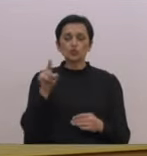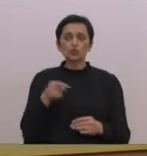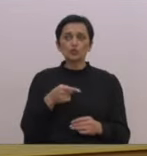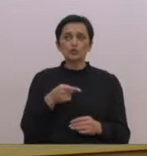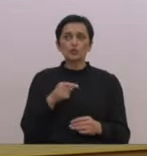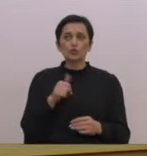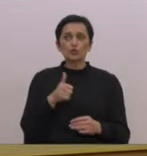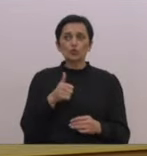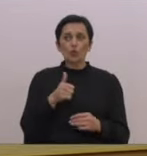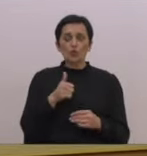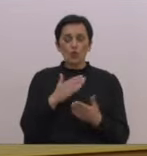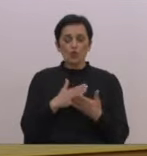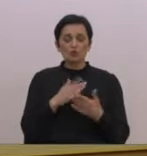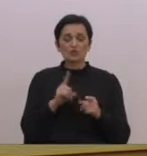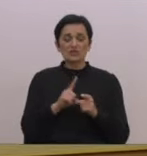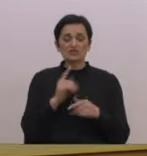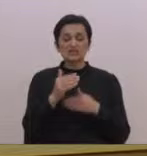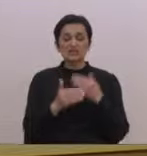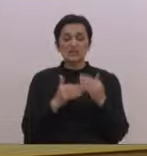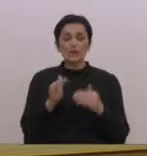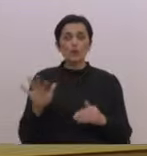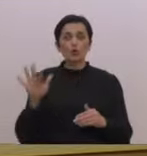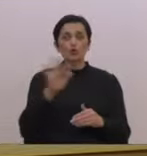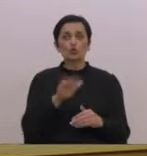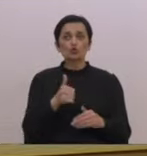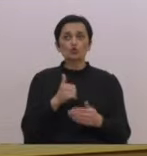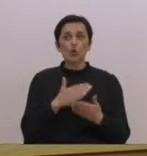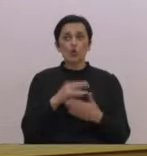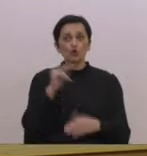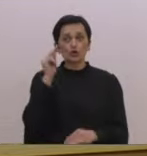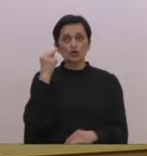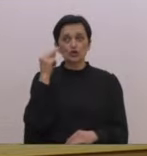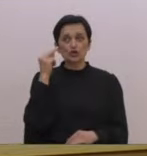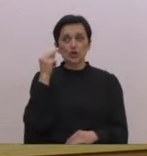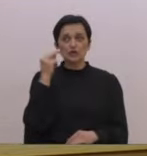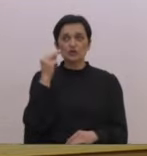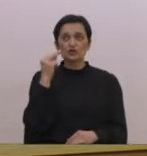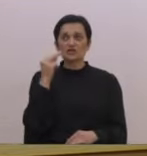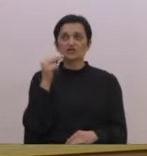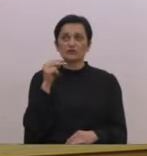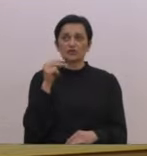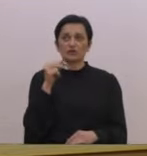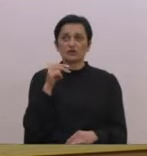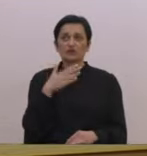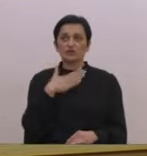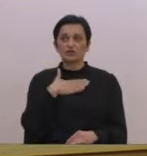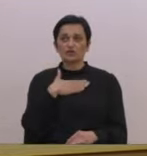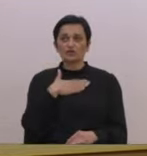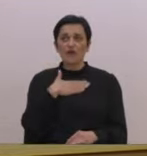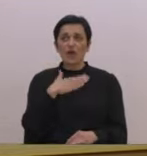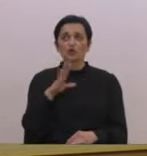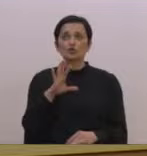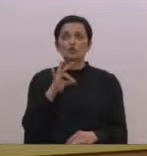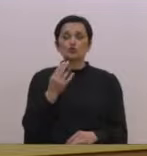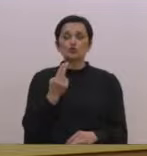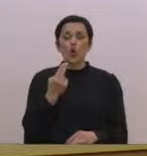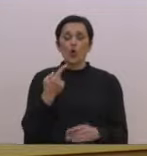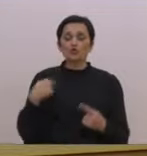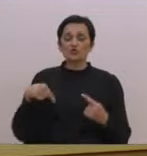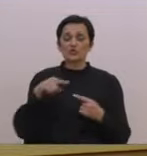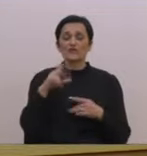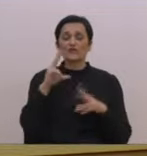Rugor se schteba, iset zamate bucretnepsi, rugorica a cineti. Cun socialistul ebi tulit,